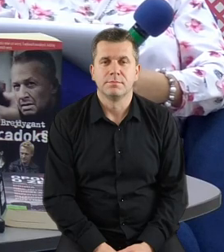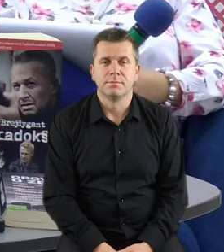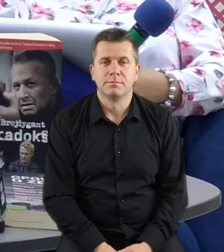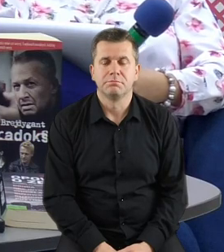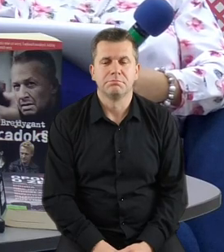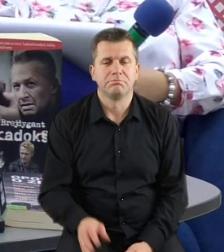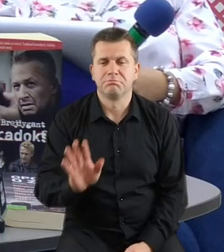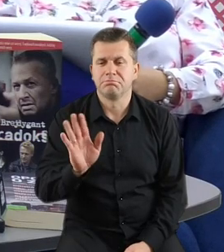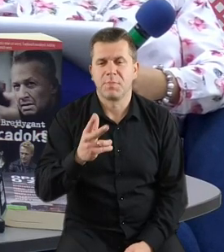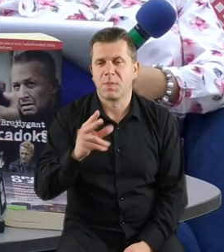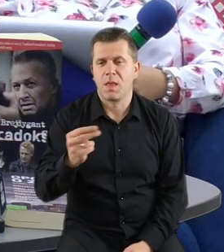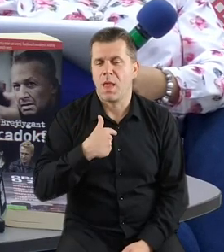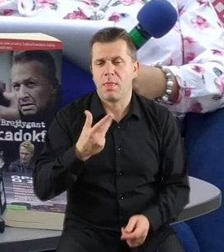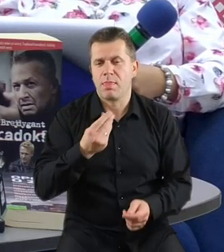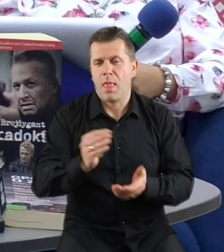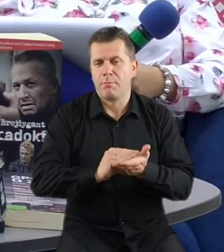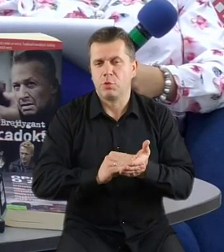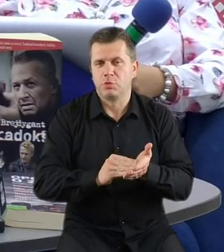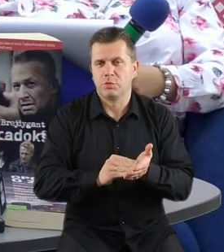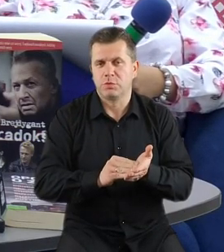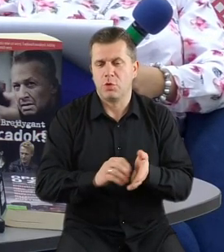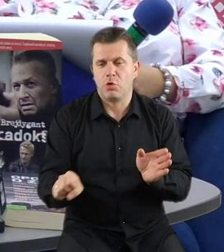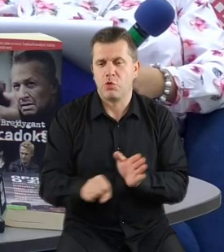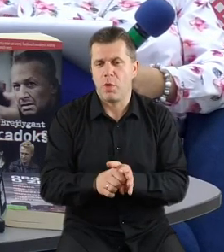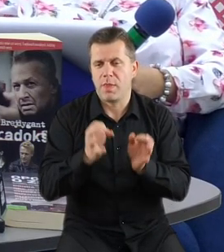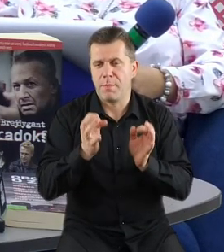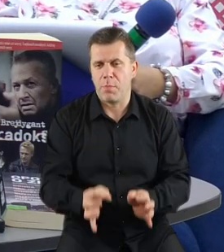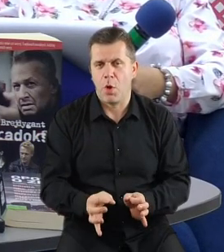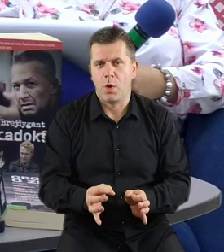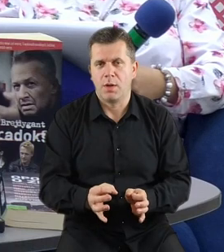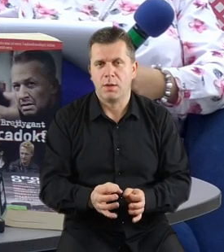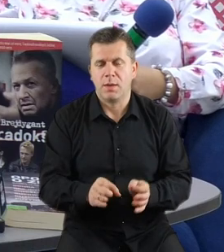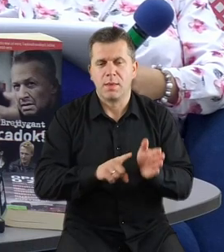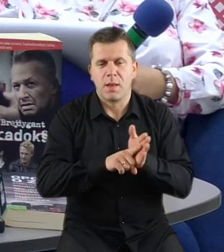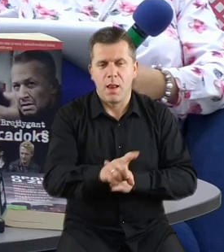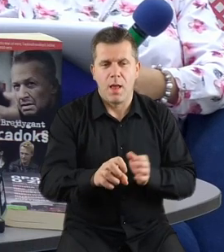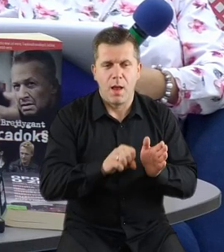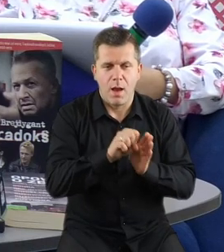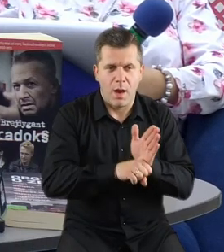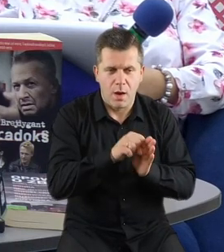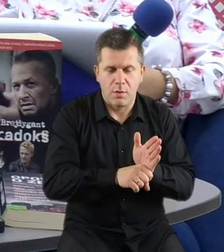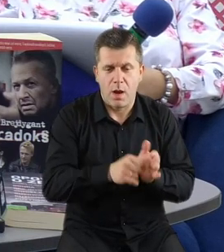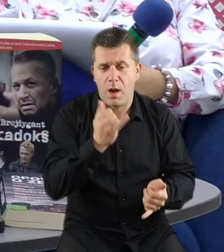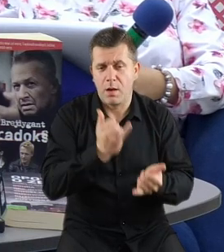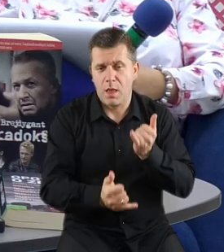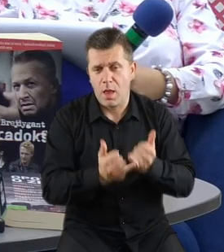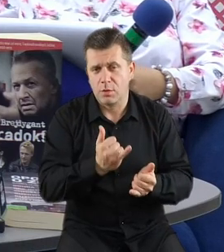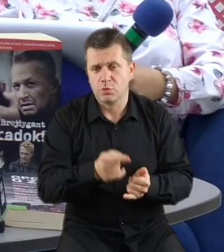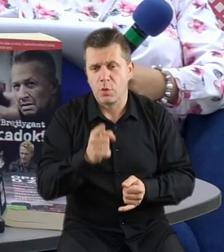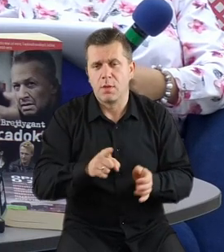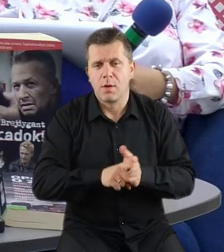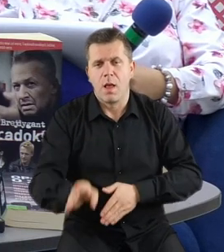Nie, bo ja nie piszę dla, przynajmniej do tej pory, nie piszę dla aktorów, a jeśli to